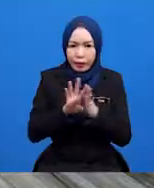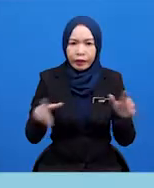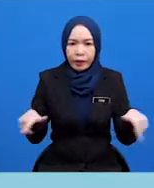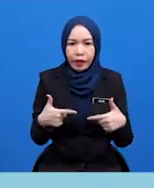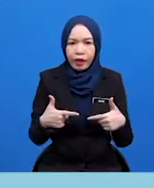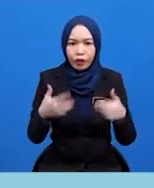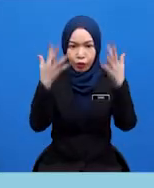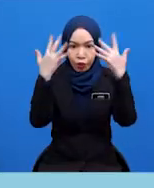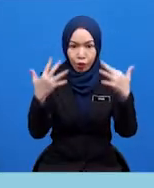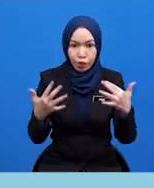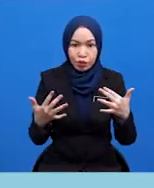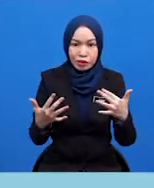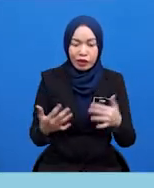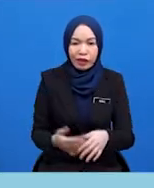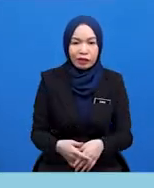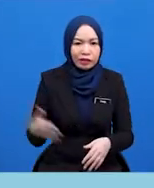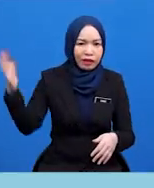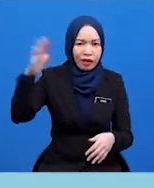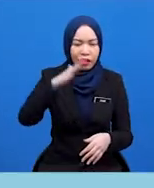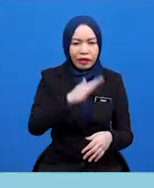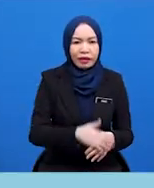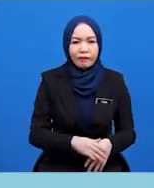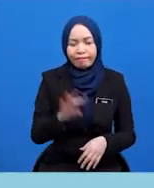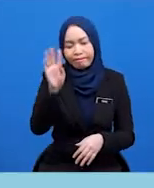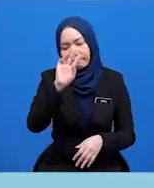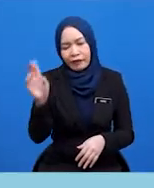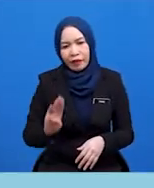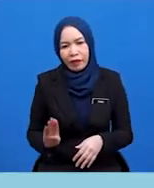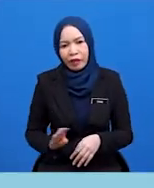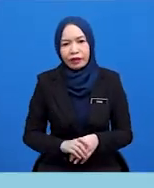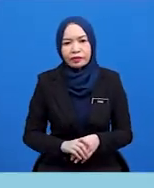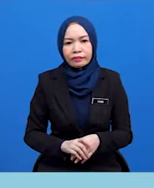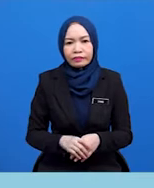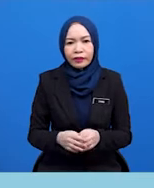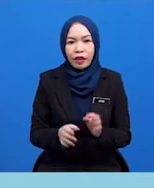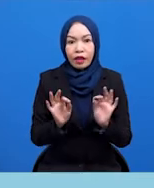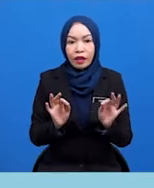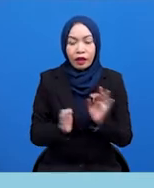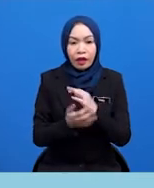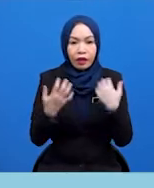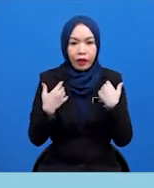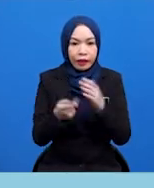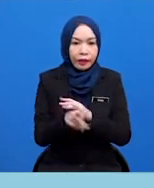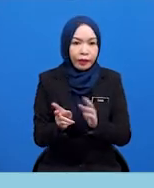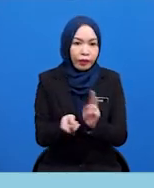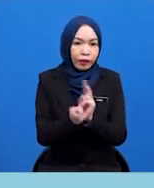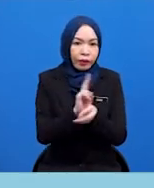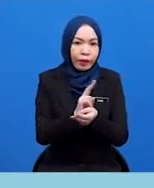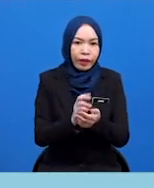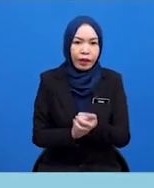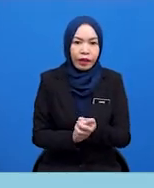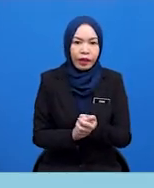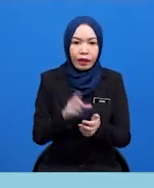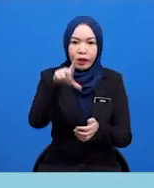lebat. Kelapan, berlaku perubahan landscape secara besar-besaran. Landscape hutan